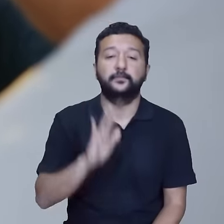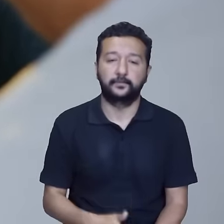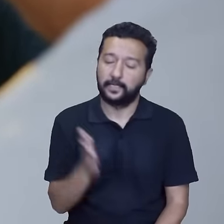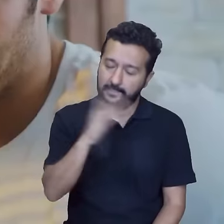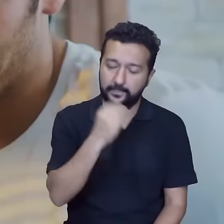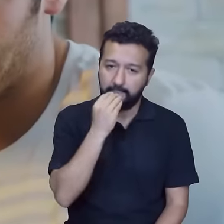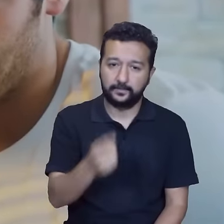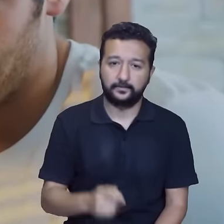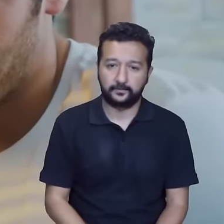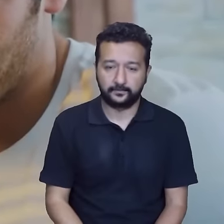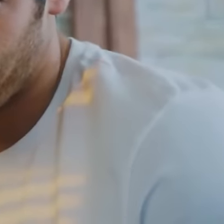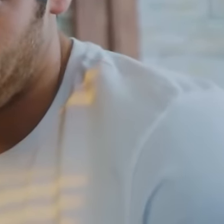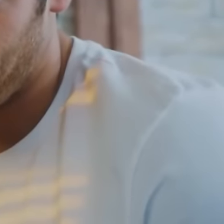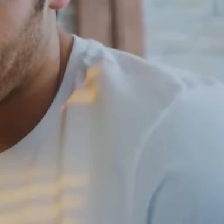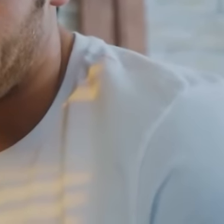Hadi.